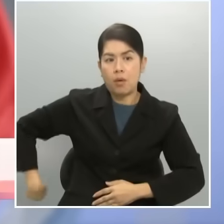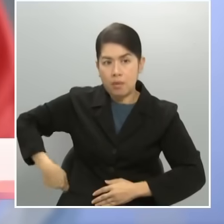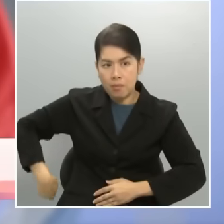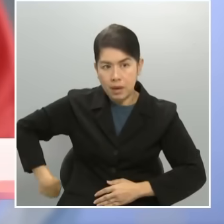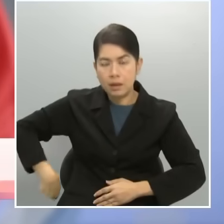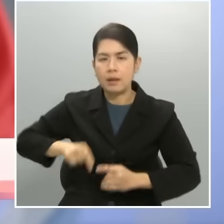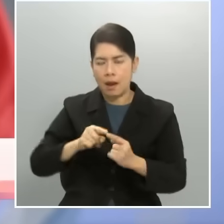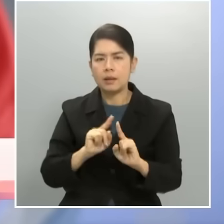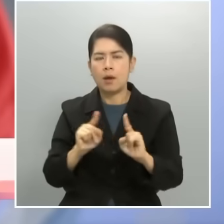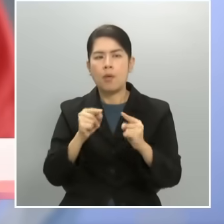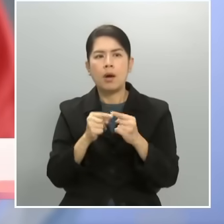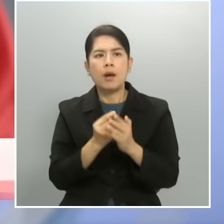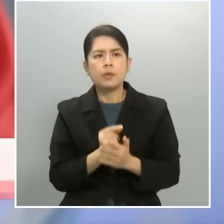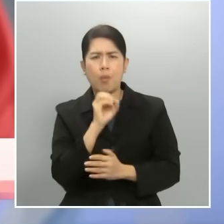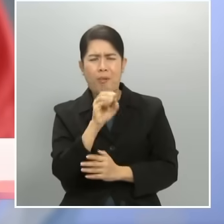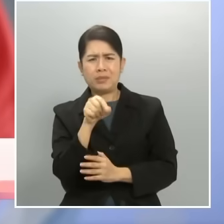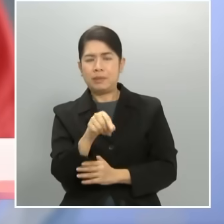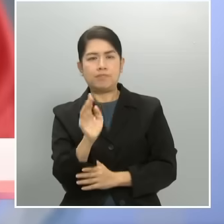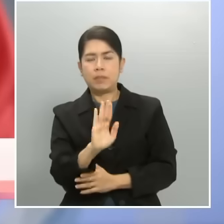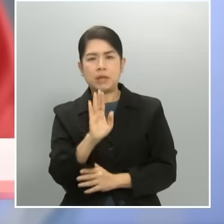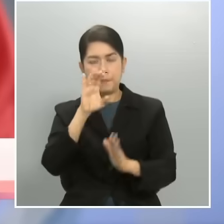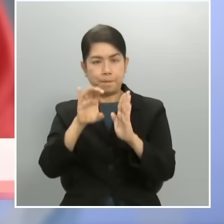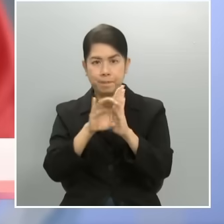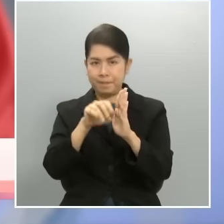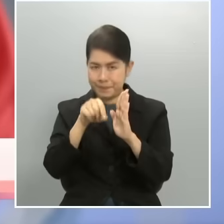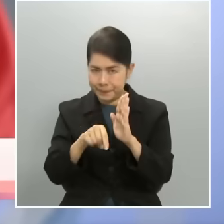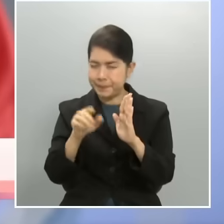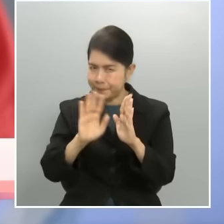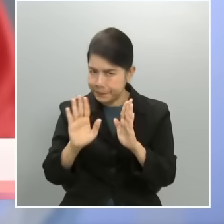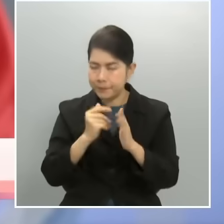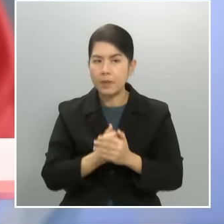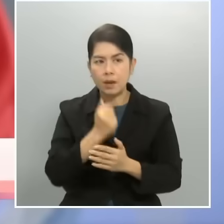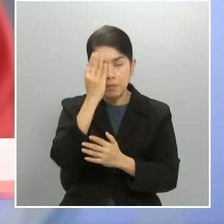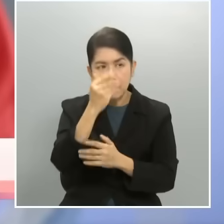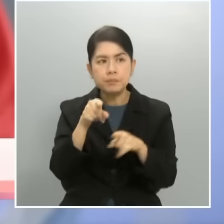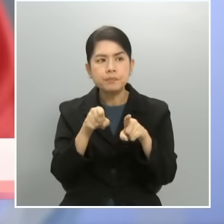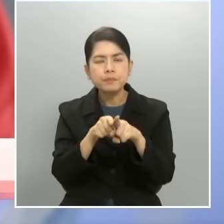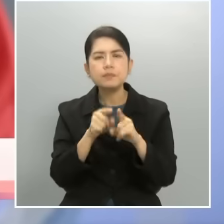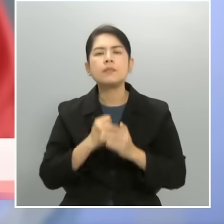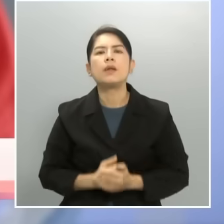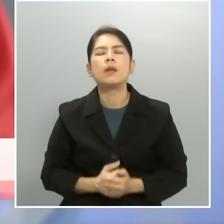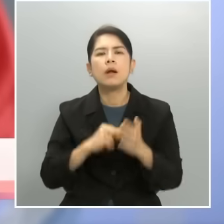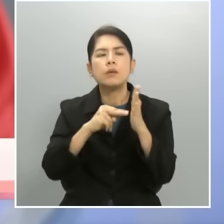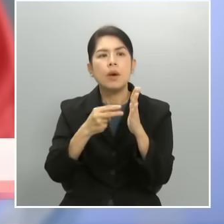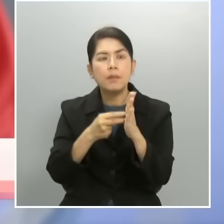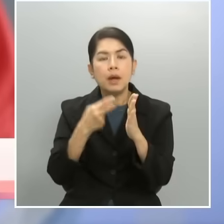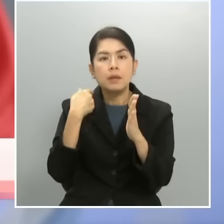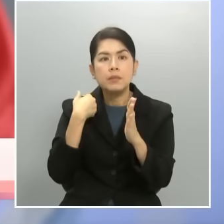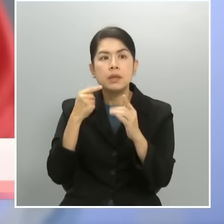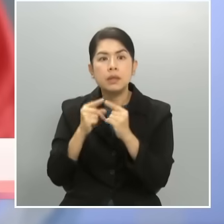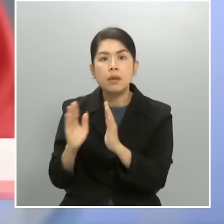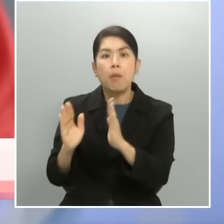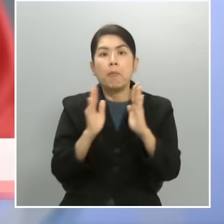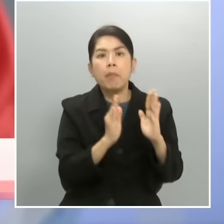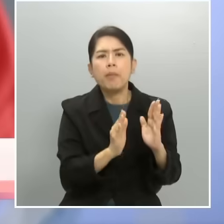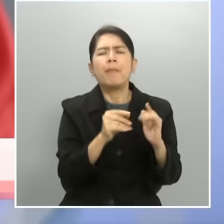ใช่รูปนี้ไม่ใช่เพราะอะไรเพราะว่ารูปนี้เนี่ยทำล้อยกขึ้นมาทั้งวันอายุคืออะไรก็คือไม่ใช่เป็น